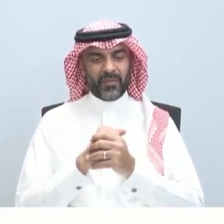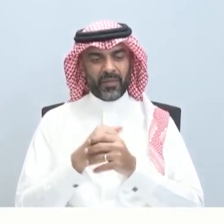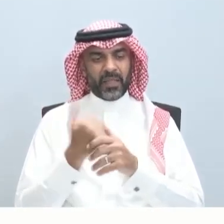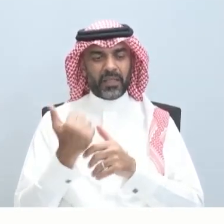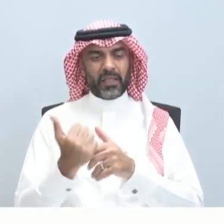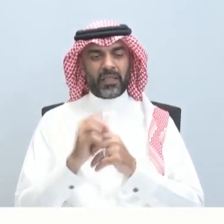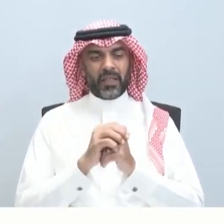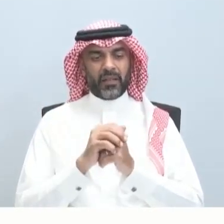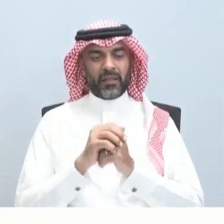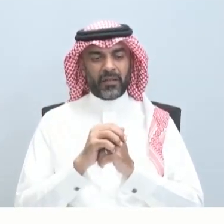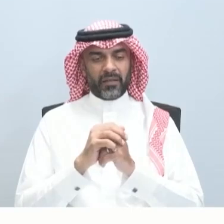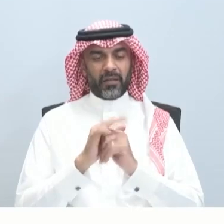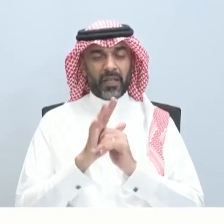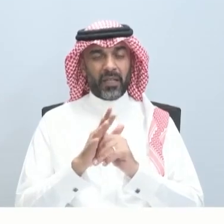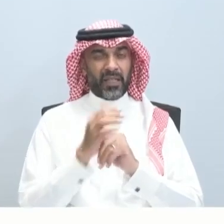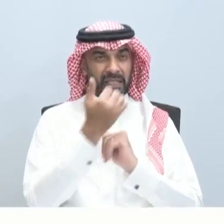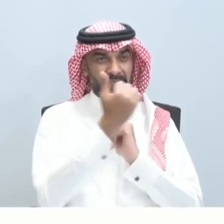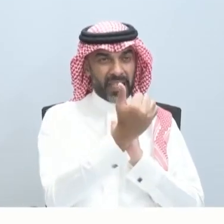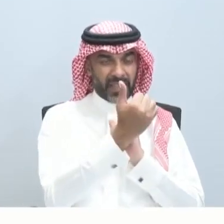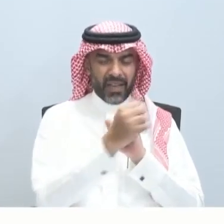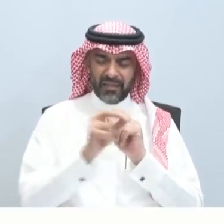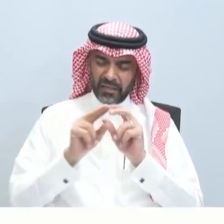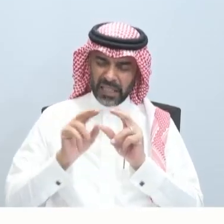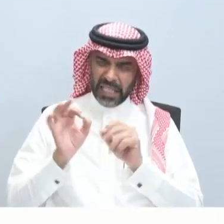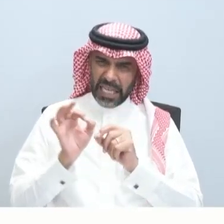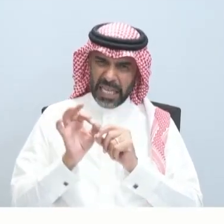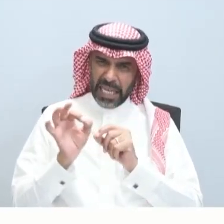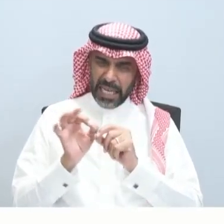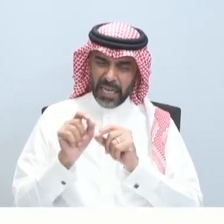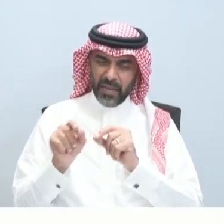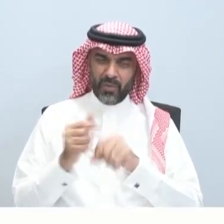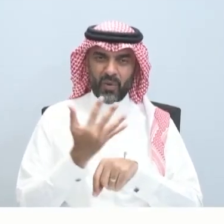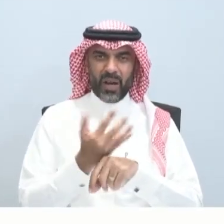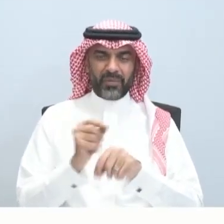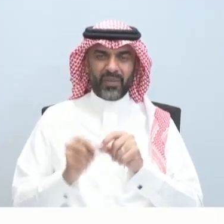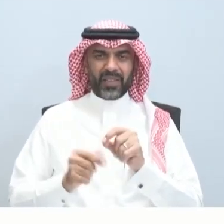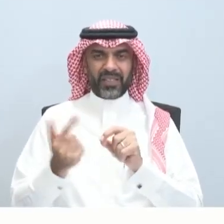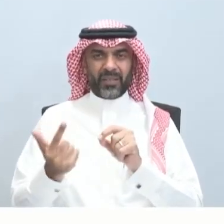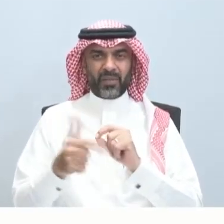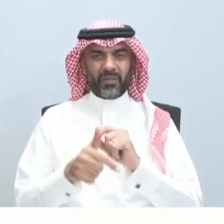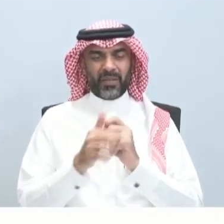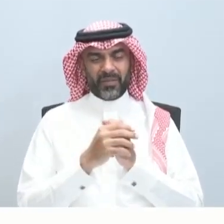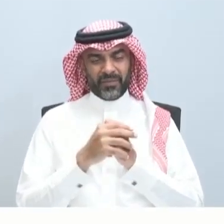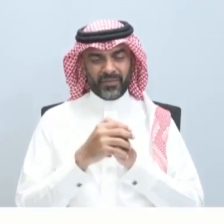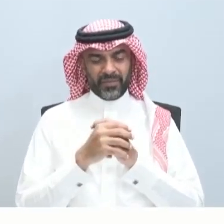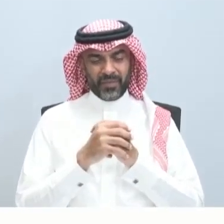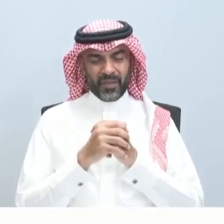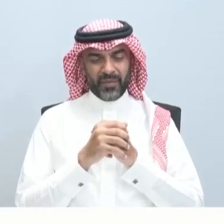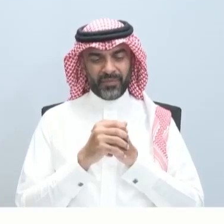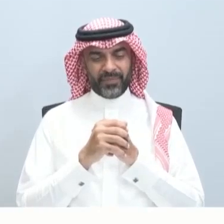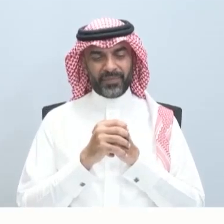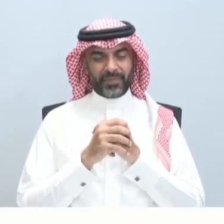سته اذا هذا الناتج التقديري بارك الله فيكم لعمليتنا ونلاحظ ان السته قريبه من